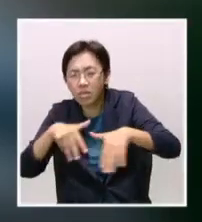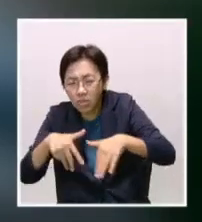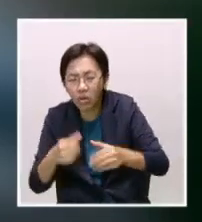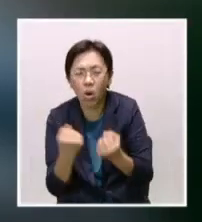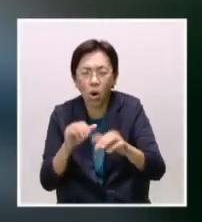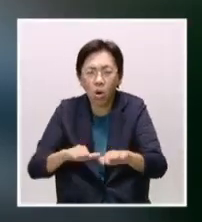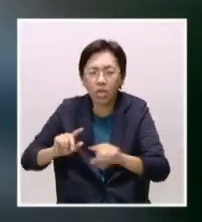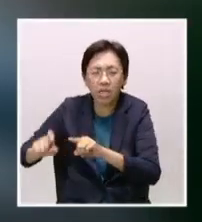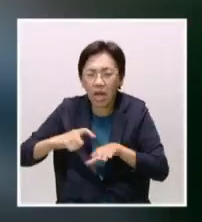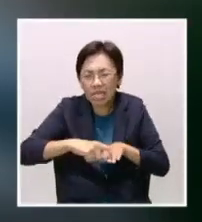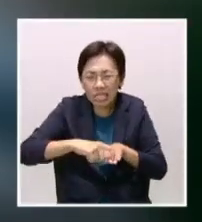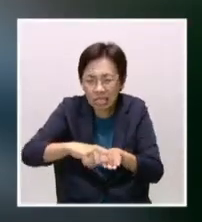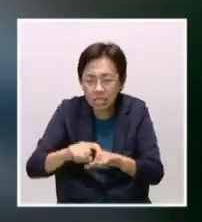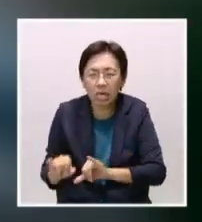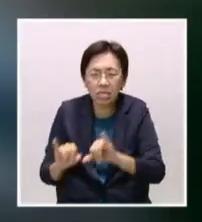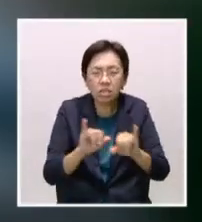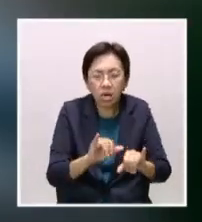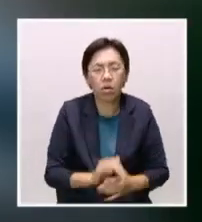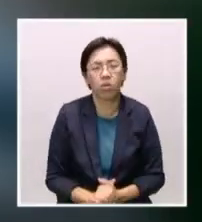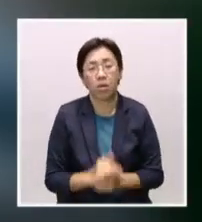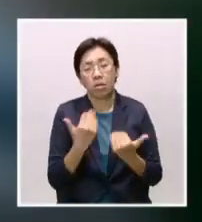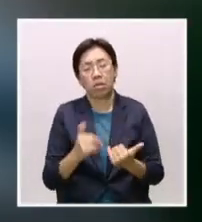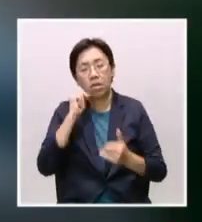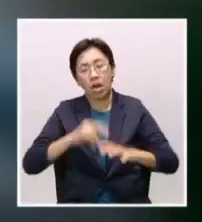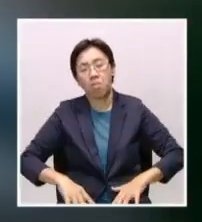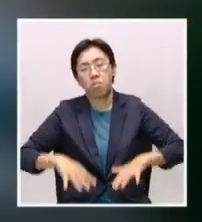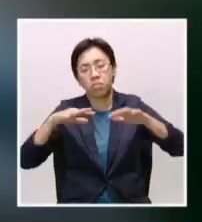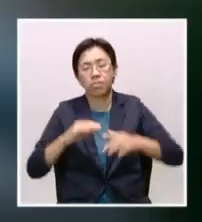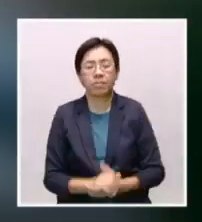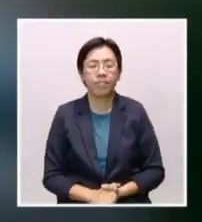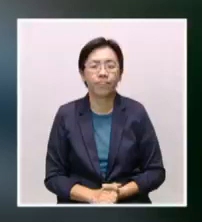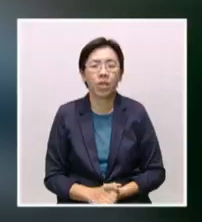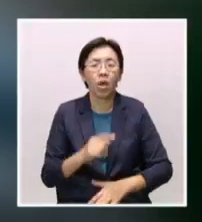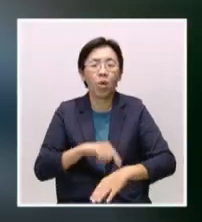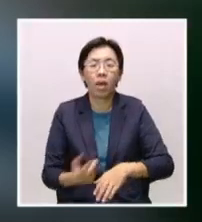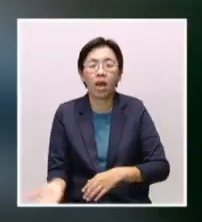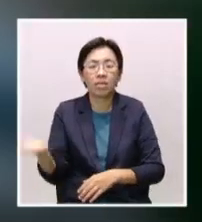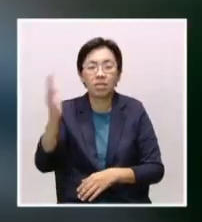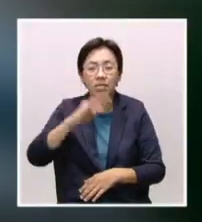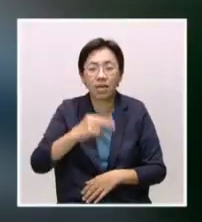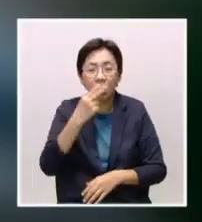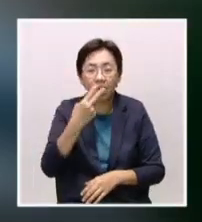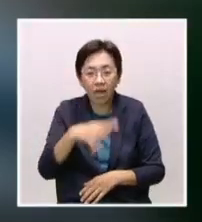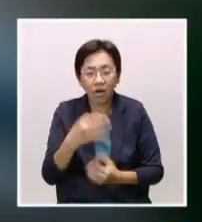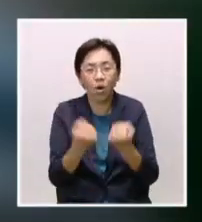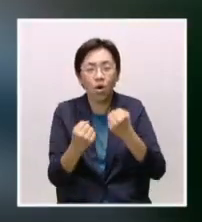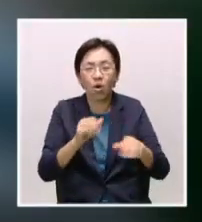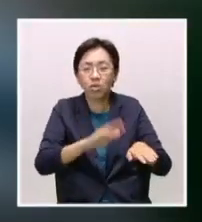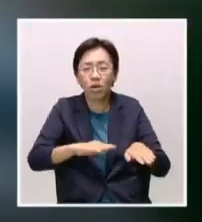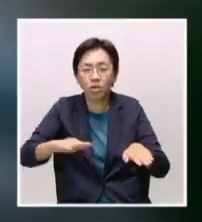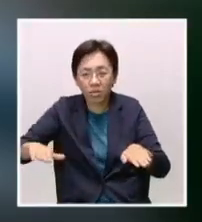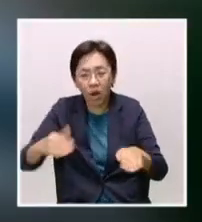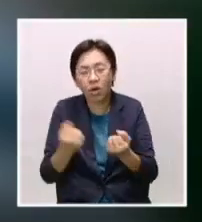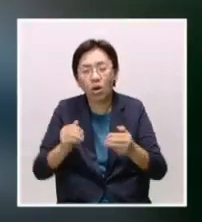ค้างอยู่ตามถนนหลายสายหลังจากเกิดน้ำท่วมฉับพลันส่วนภาพในตอนกลางวันนะคะก็จะเห็นว่ายังคงมีรถหล